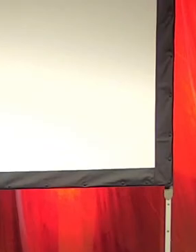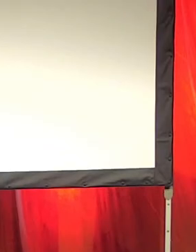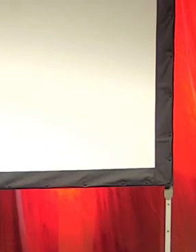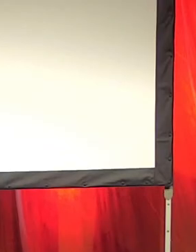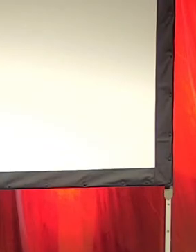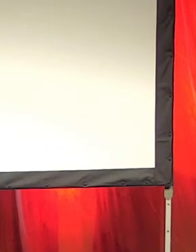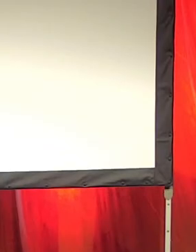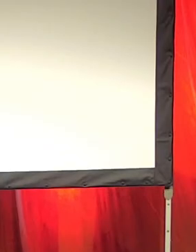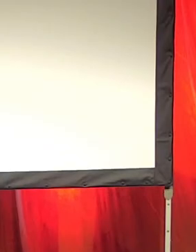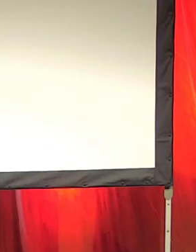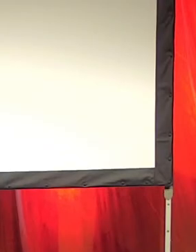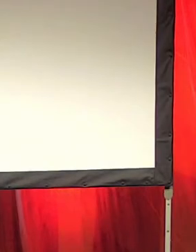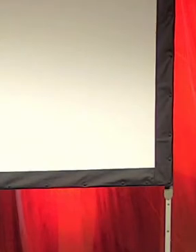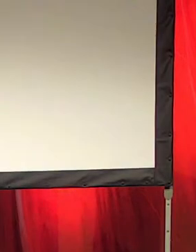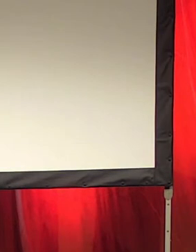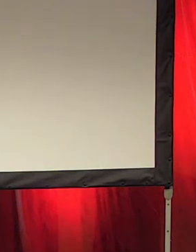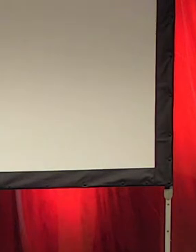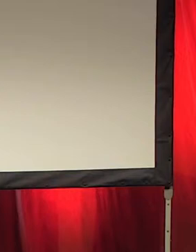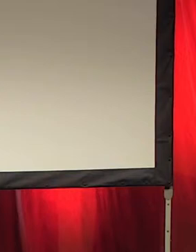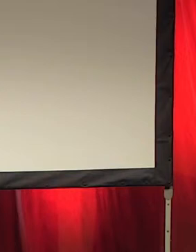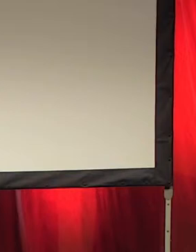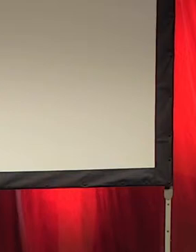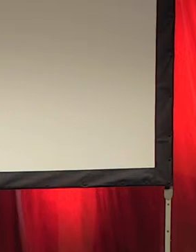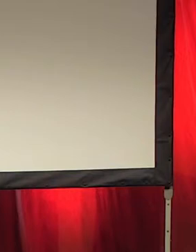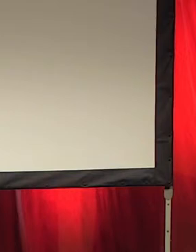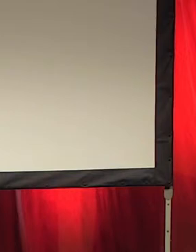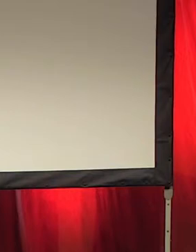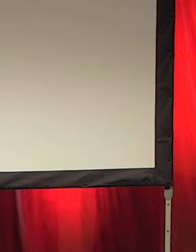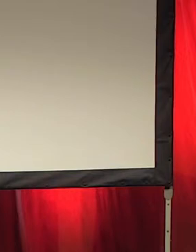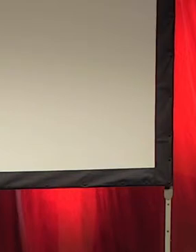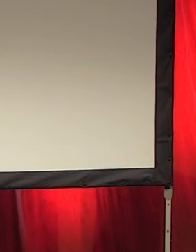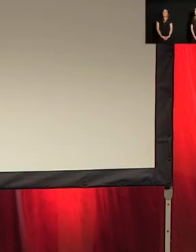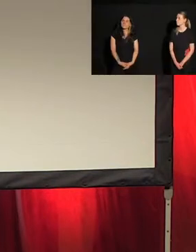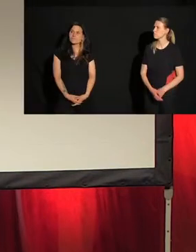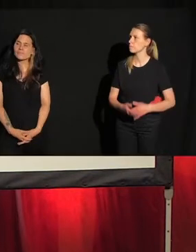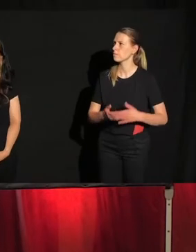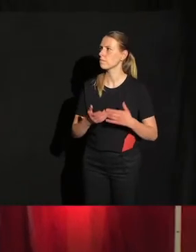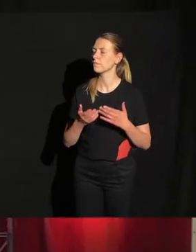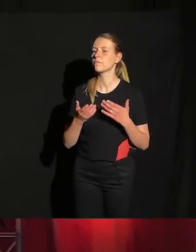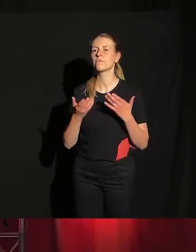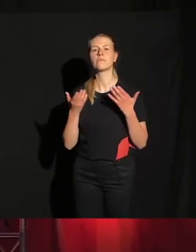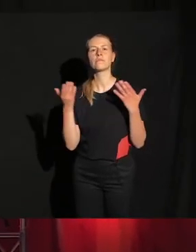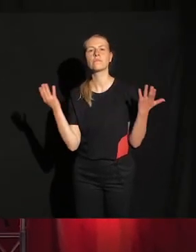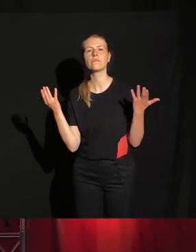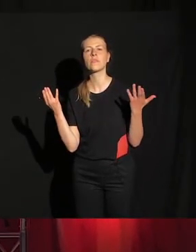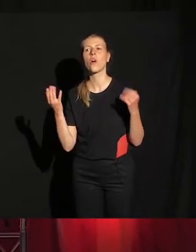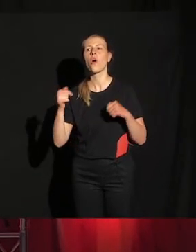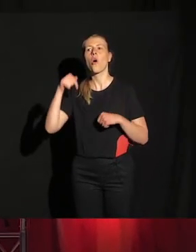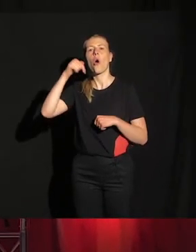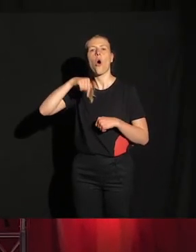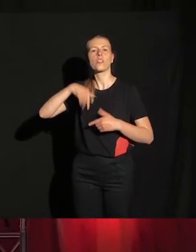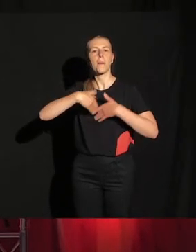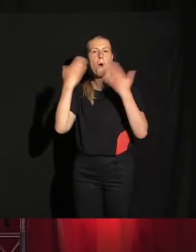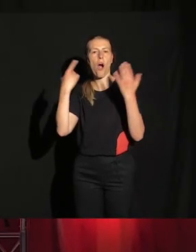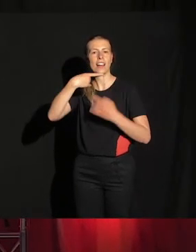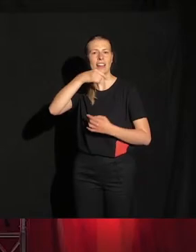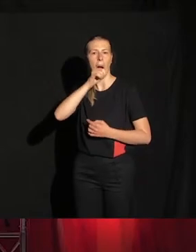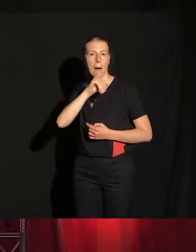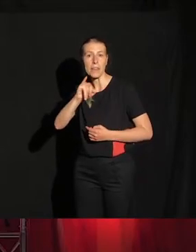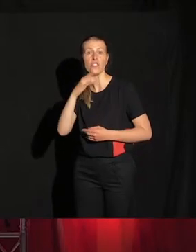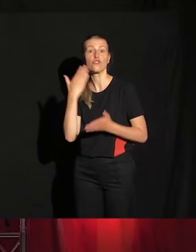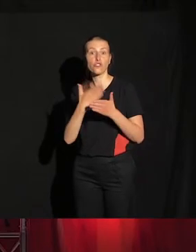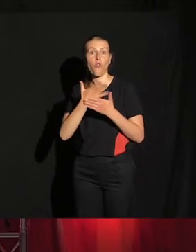mit ihrem kleinen Film. Und kommt jetzt nochmal. Also wenn ihr zu Hause mitmachen wollt, schafft euch ein bisschen